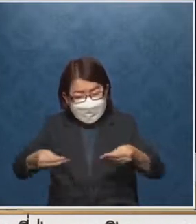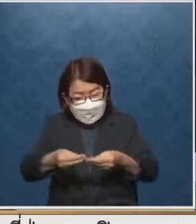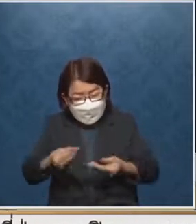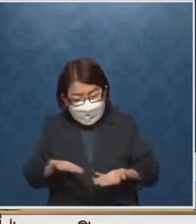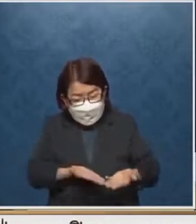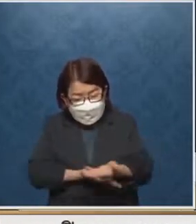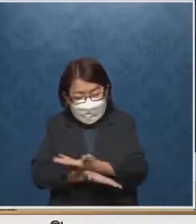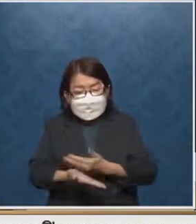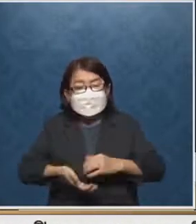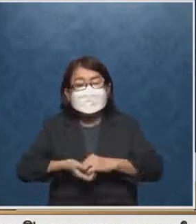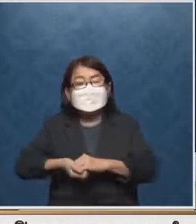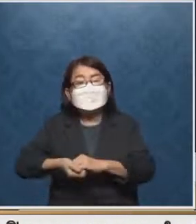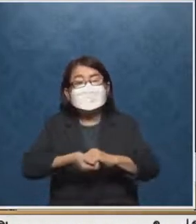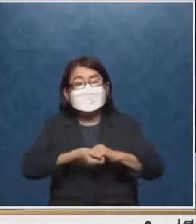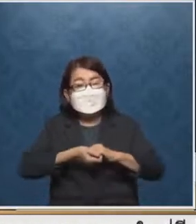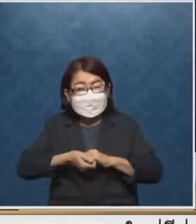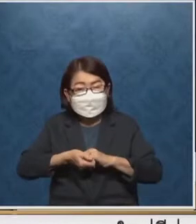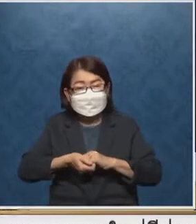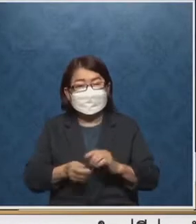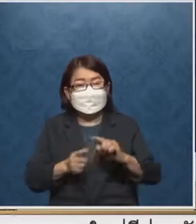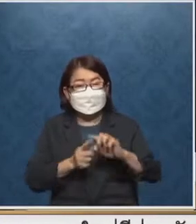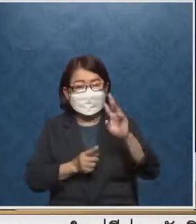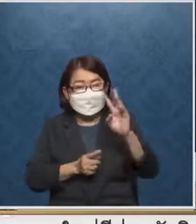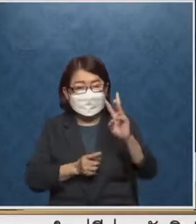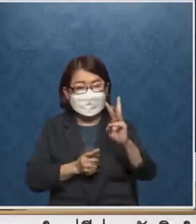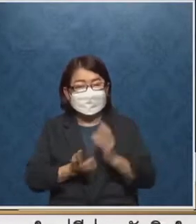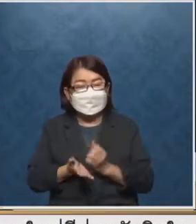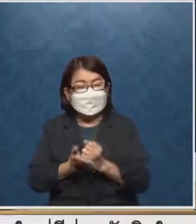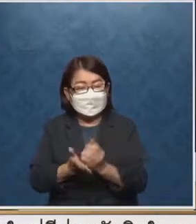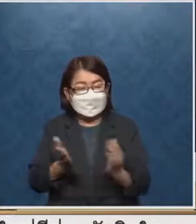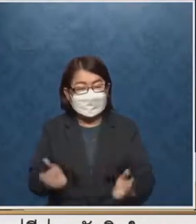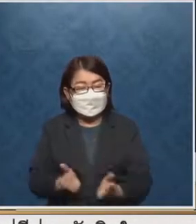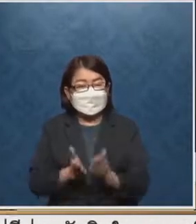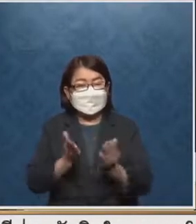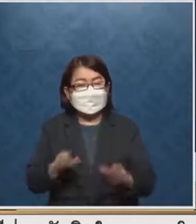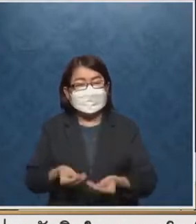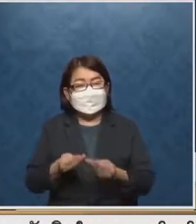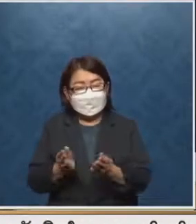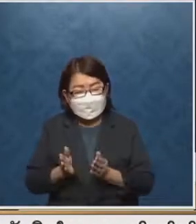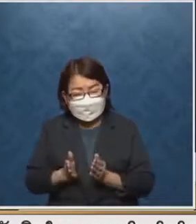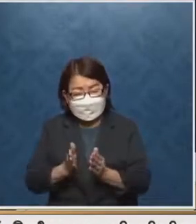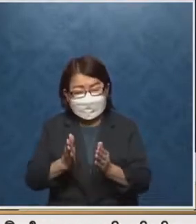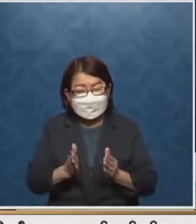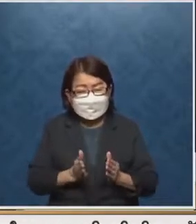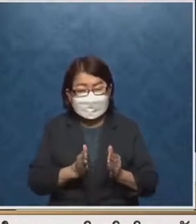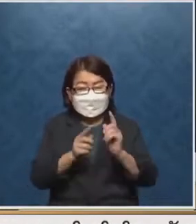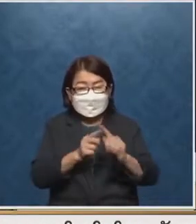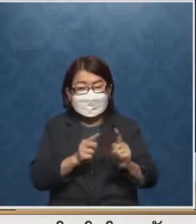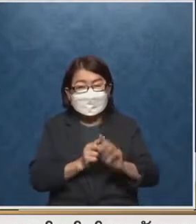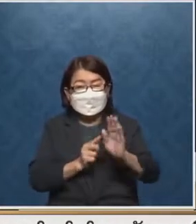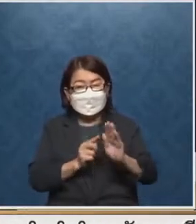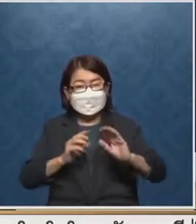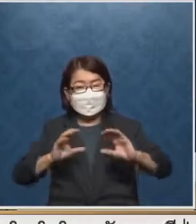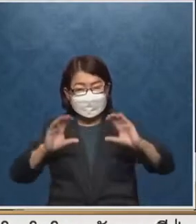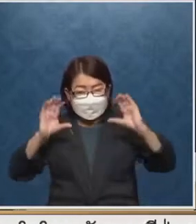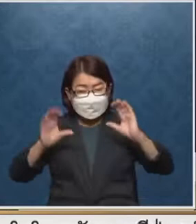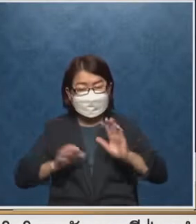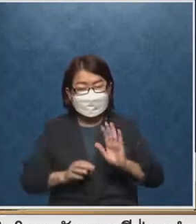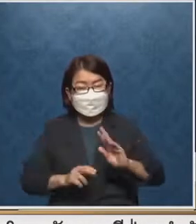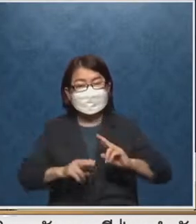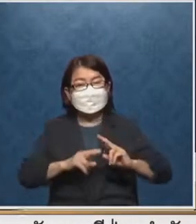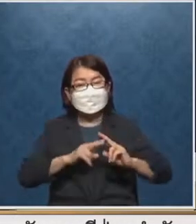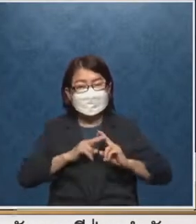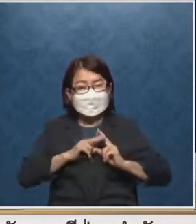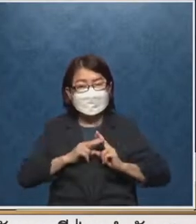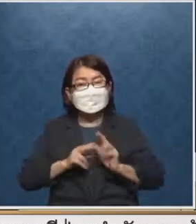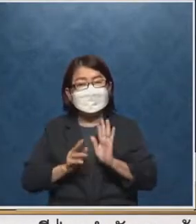างประการที่6การส่งเสริมและสนับสนุนให้หน่วยงานต่างๆทั้งภาครัฐภาคเอกชน